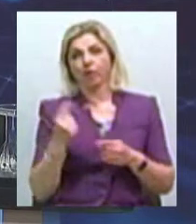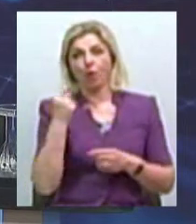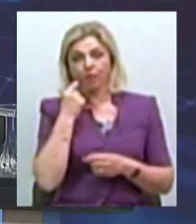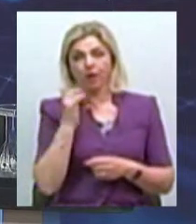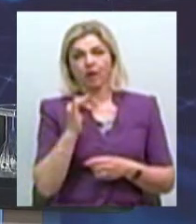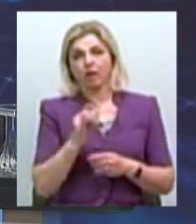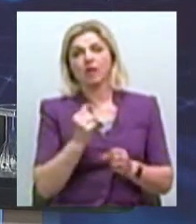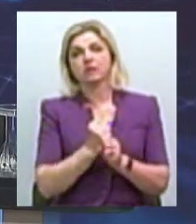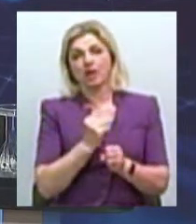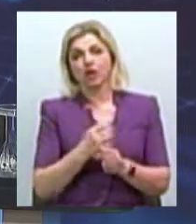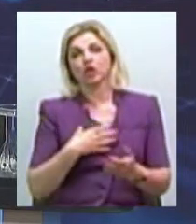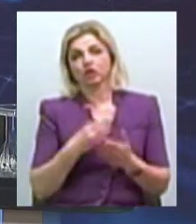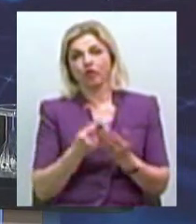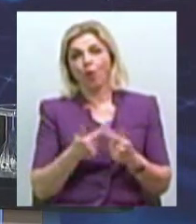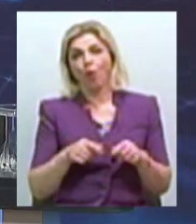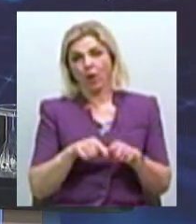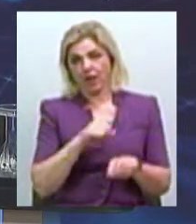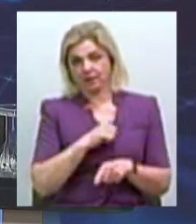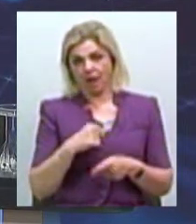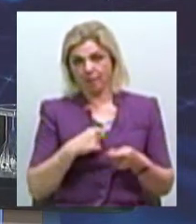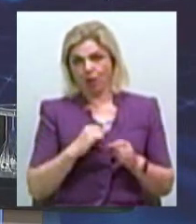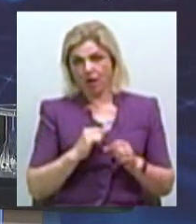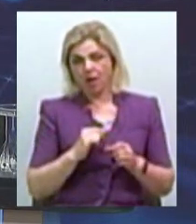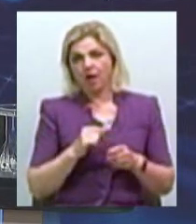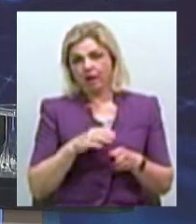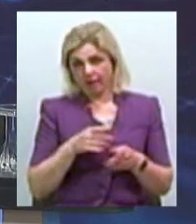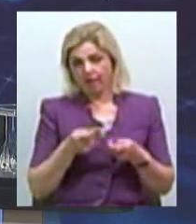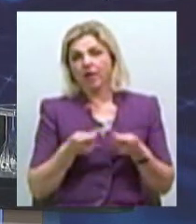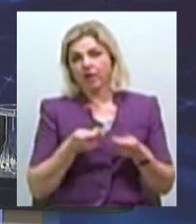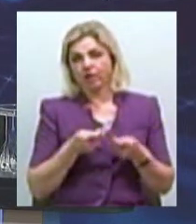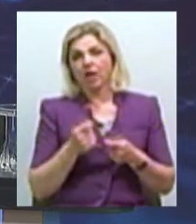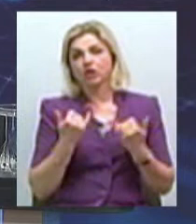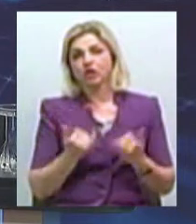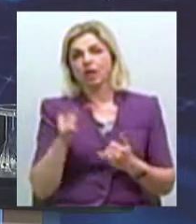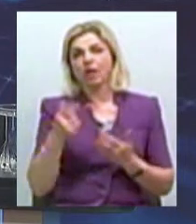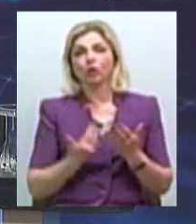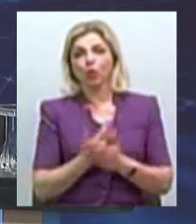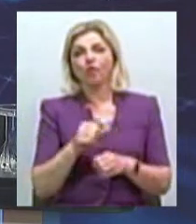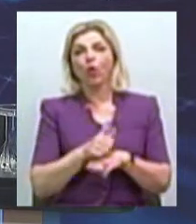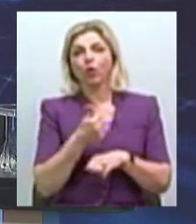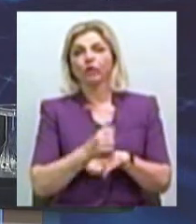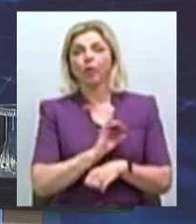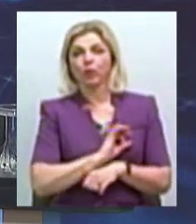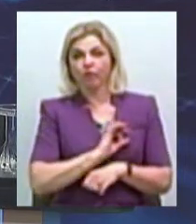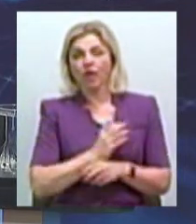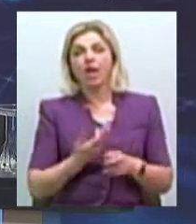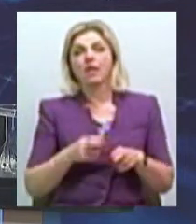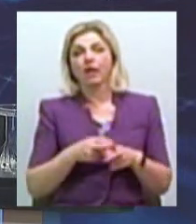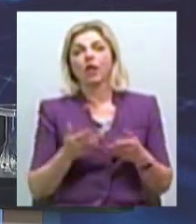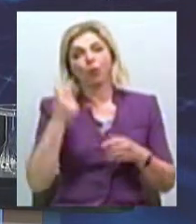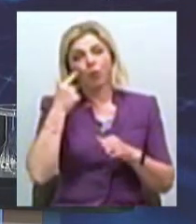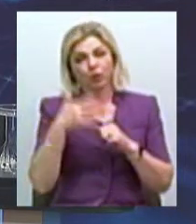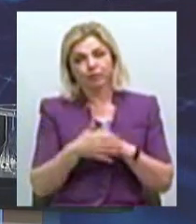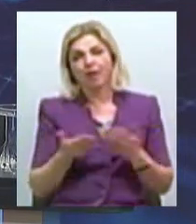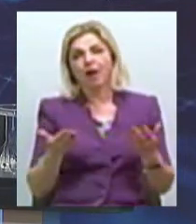інші органи самоорганізації. Відповідно, ну, наразі там новий голова профспілкового комітету, який зрозумів, яку роль мають